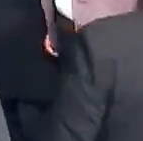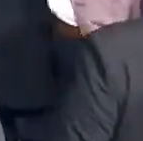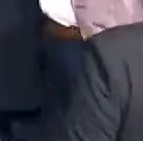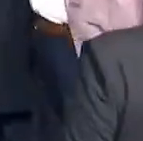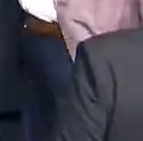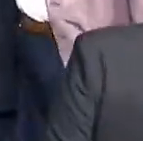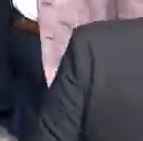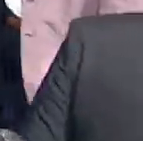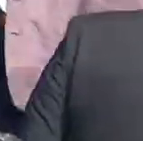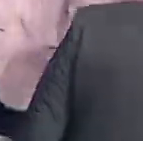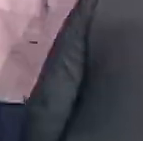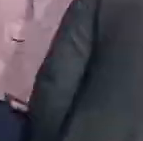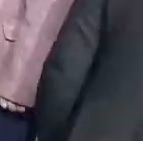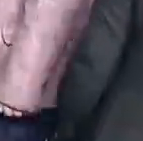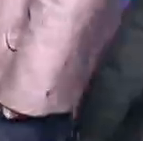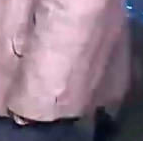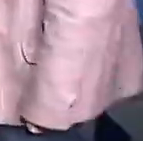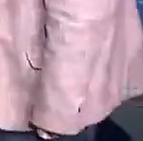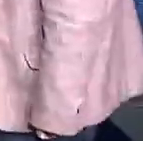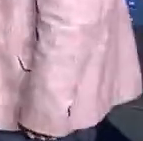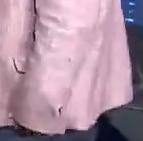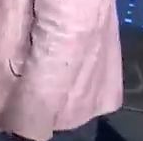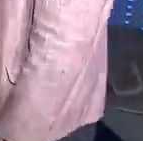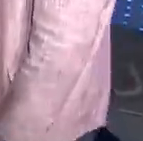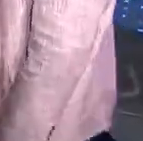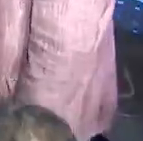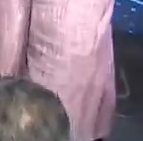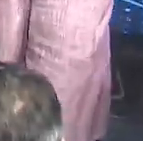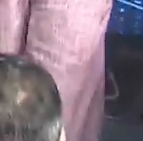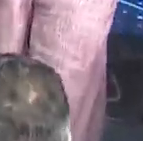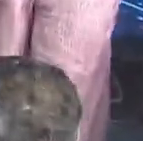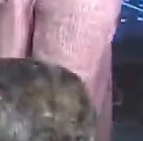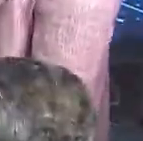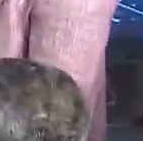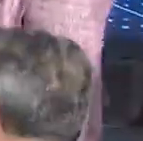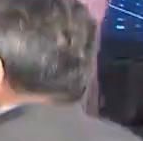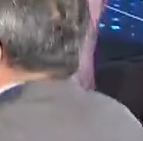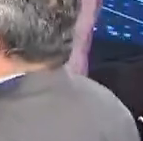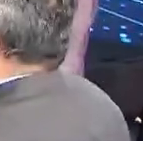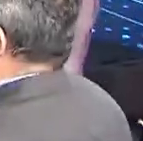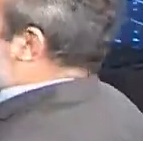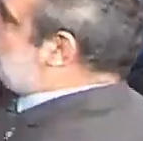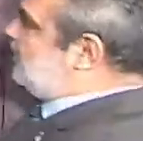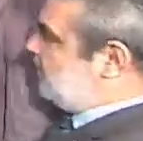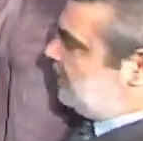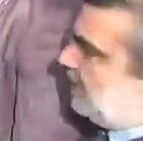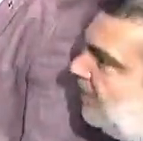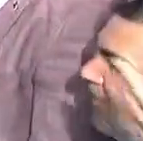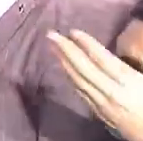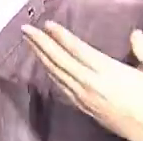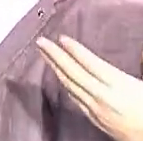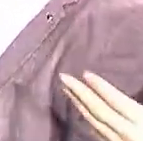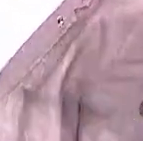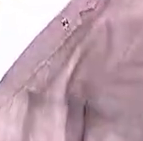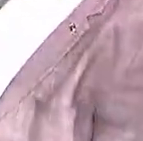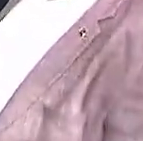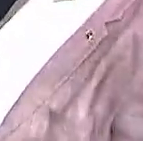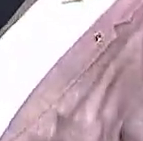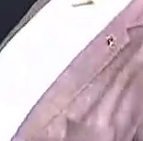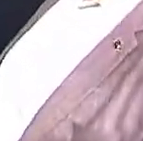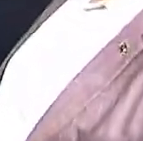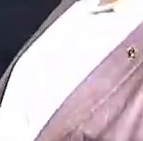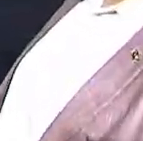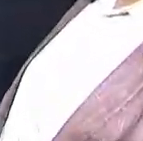İstanbul'un hız ve konforunu artıracak, uğraştıran değil ulaştıran İstanbul, kısa, orta,